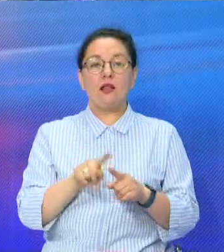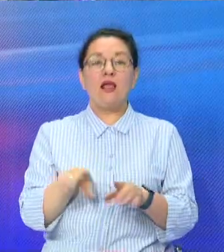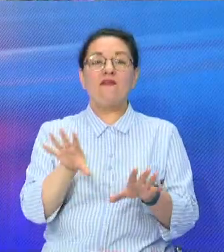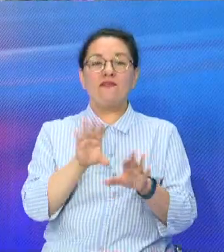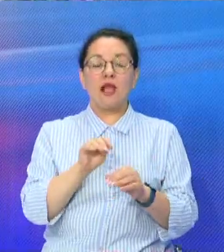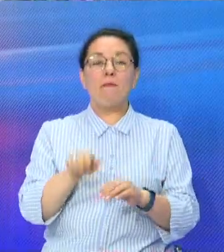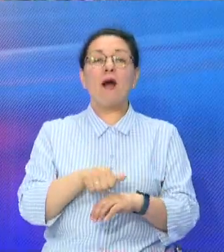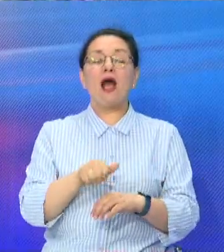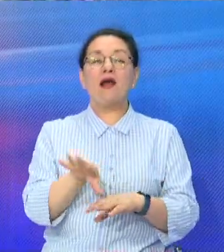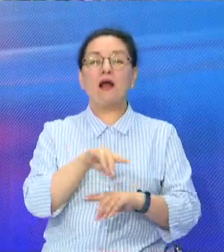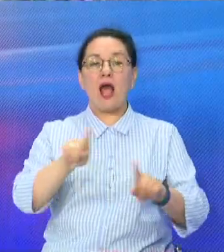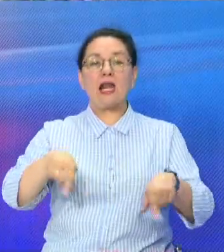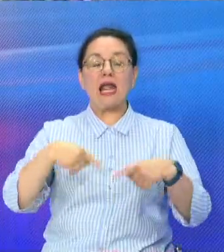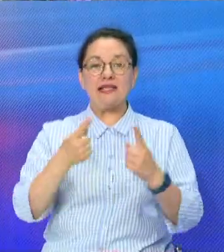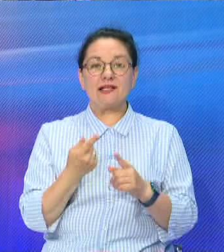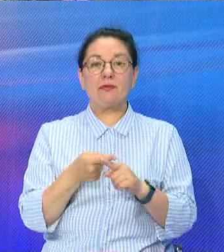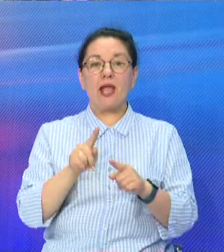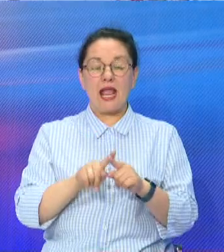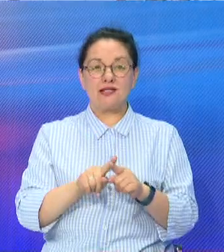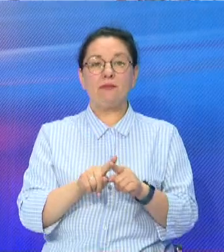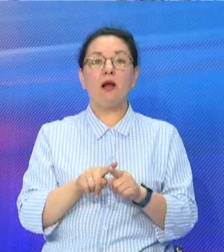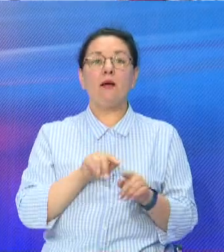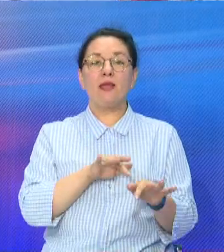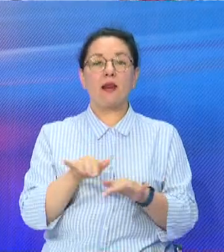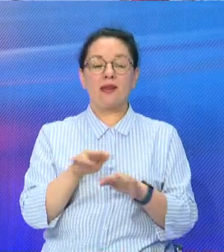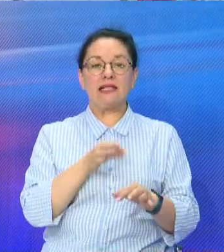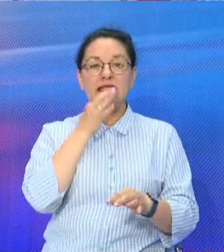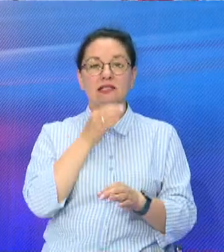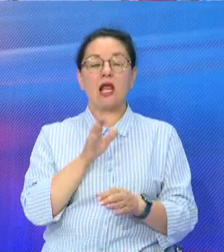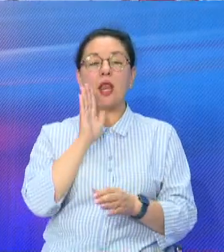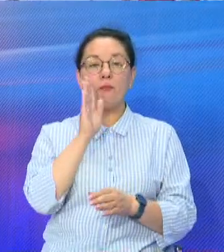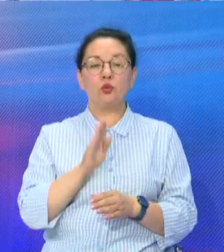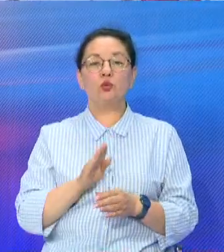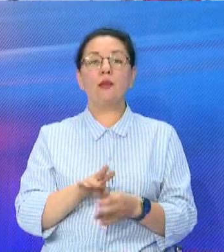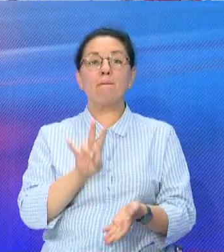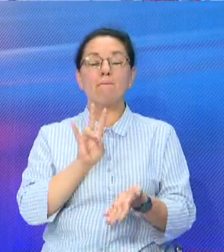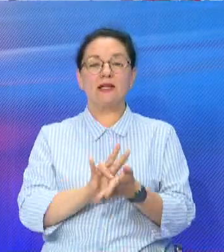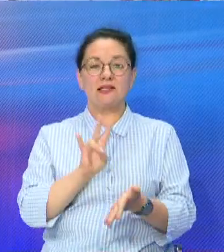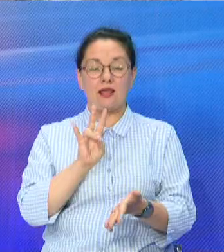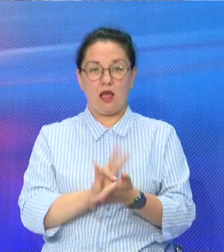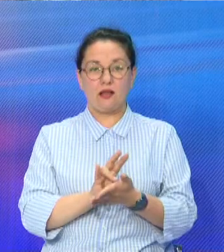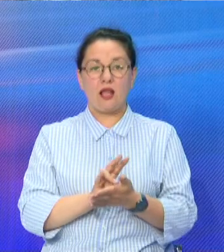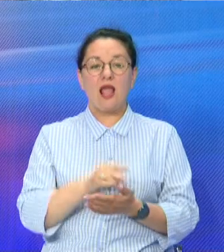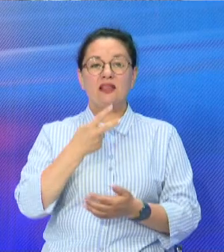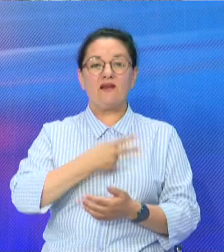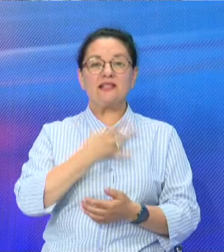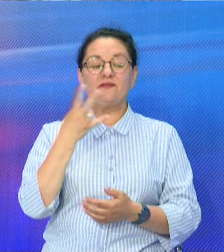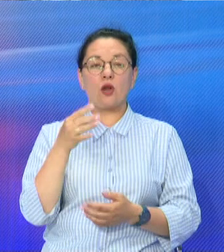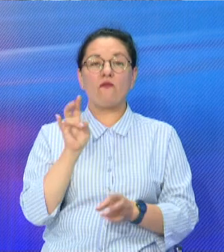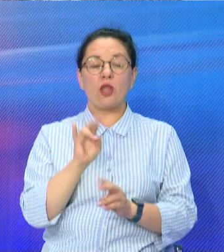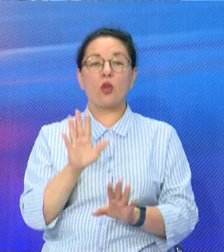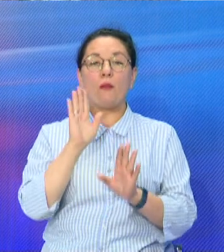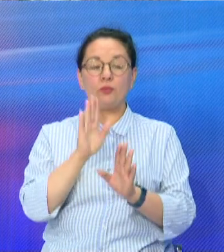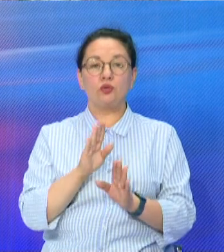словах организатор мероприятия станет постоянным каждый год 20 друг вообще равна угадывать поди великая чиной овны у будут подобными